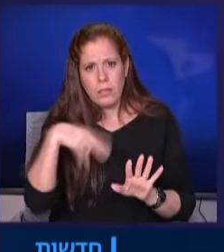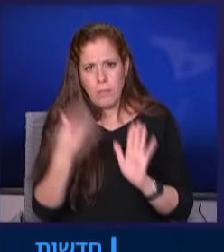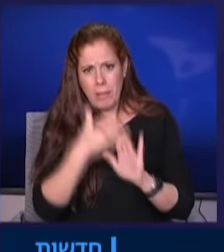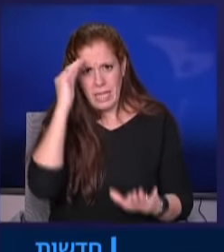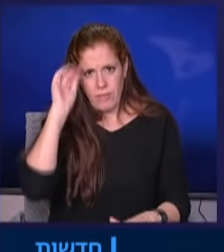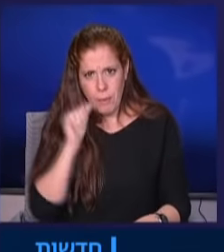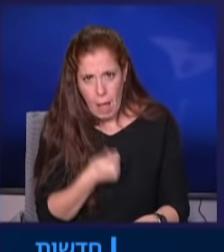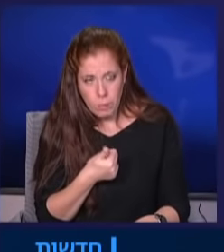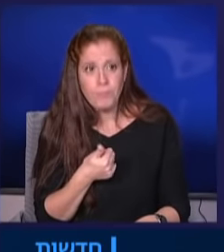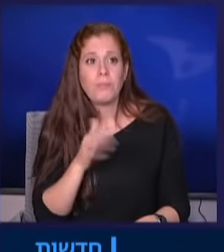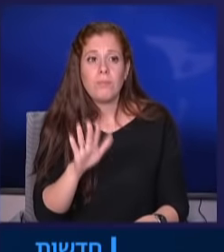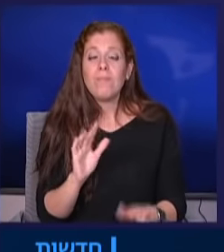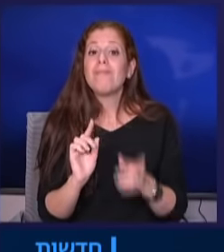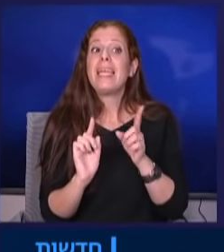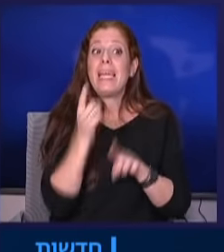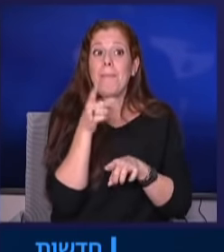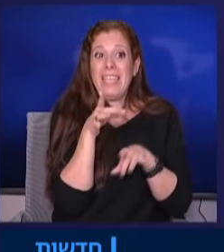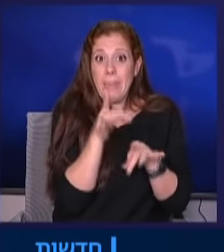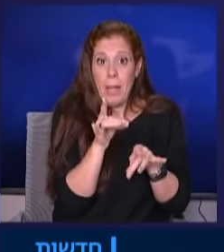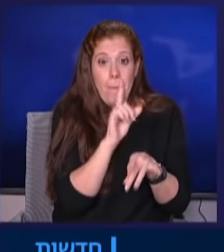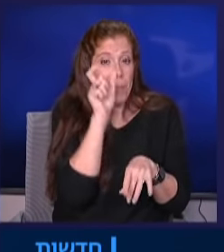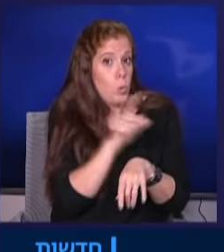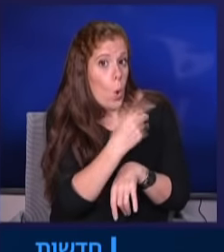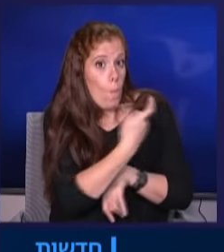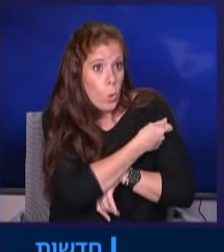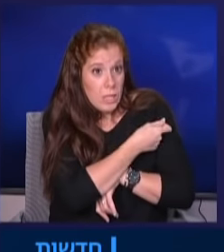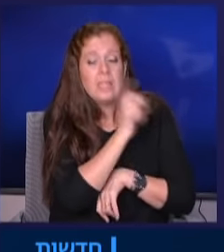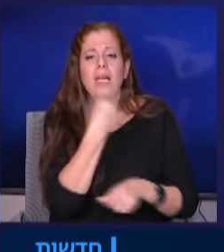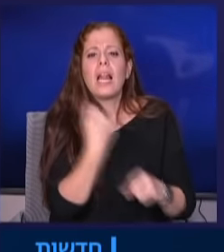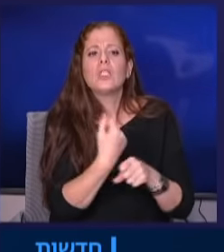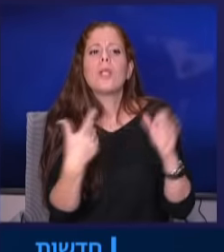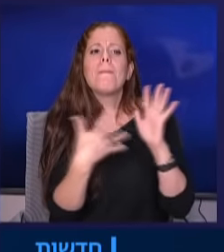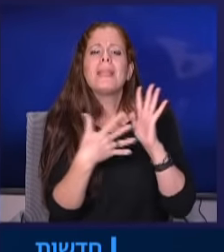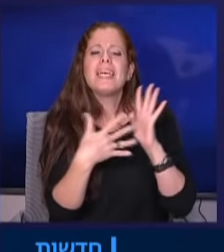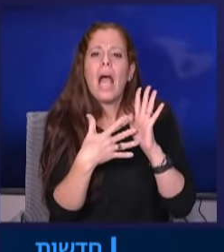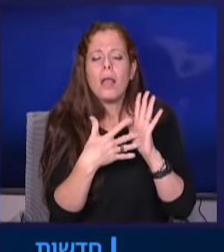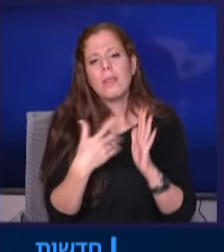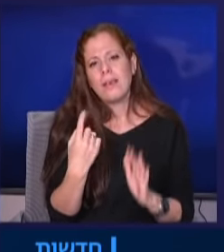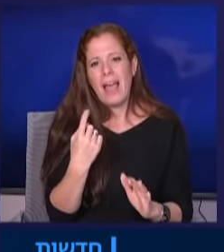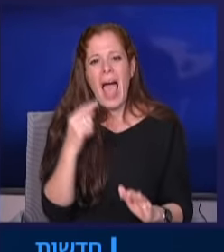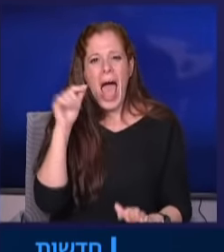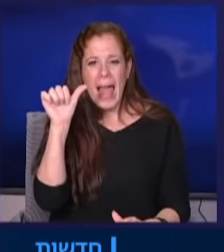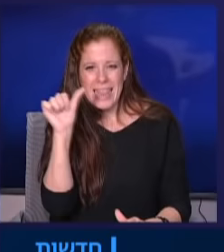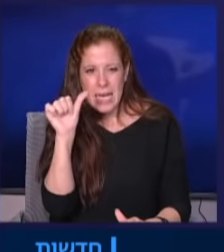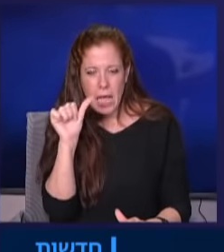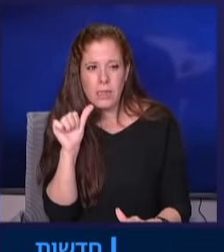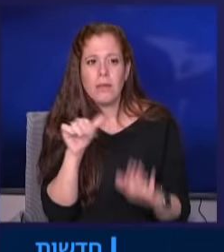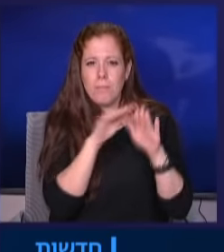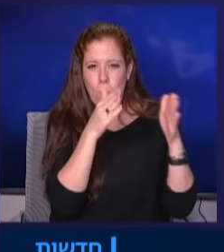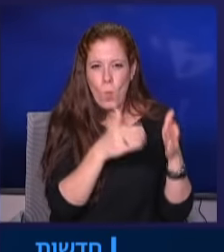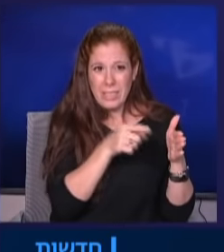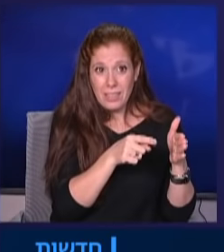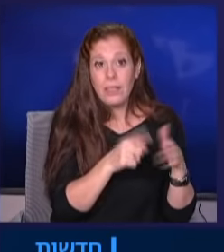ממחר. במקרה הידבקות שלא מחוסנים, יש לעשות בדיקת אנטיגן מוסדית. חיוביים יישלחו לעשרה ימי